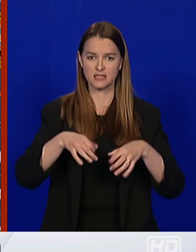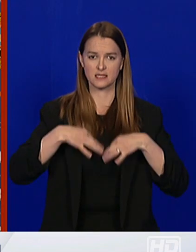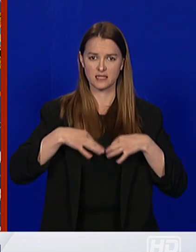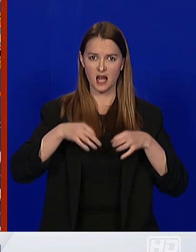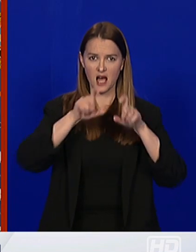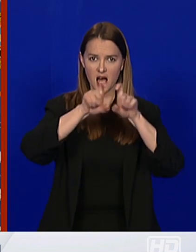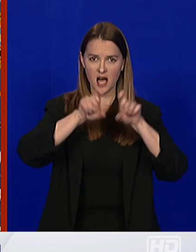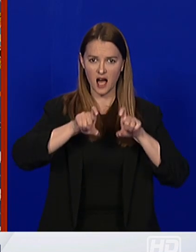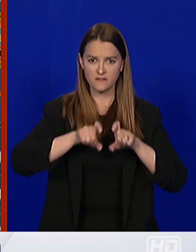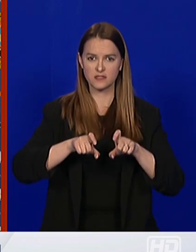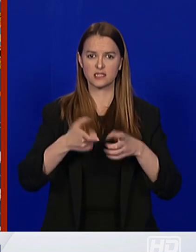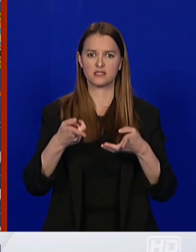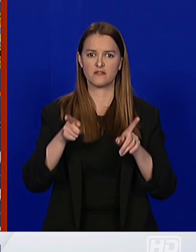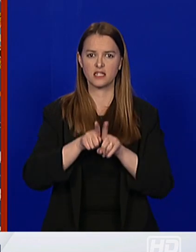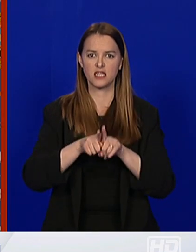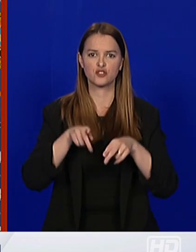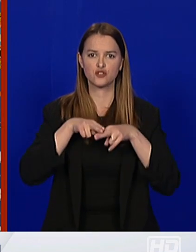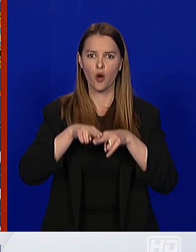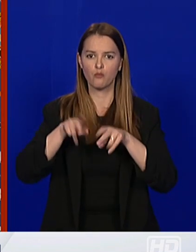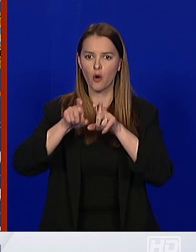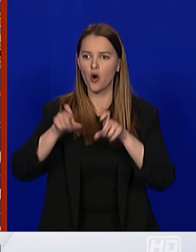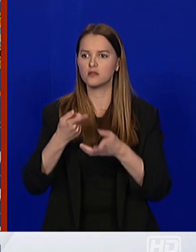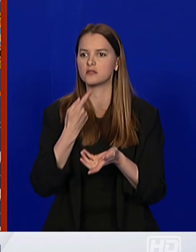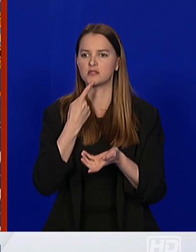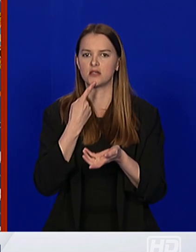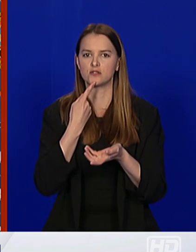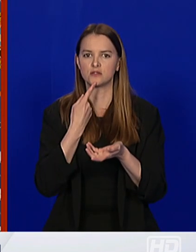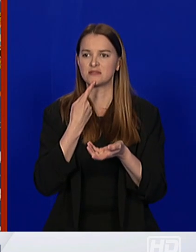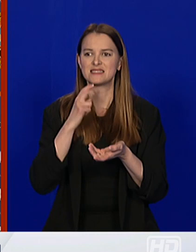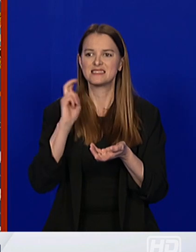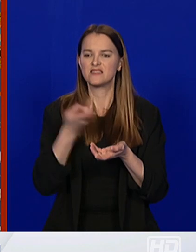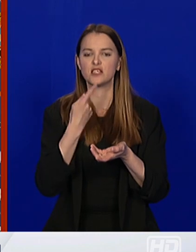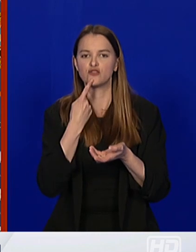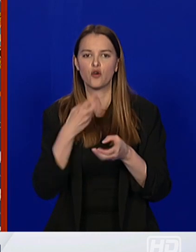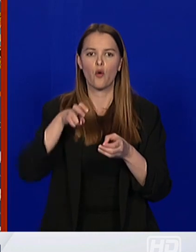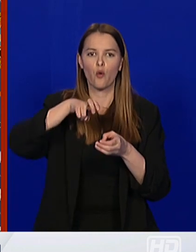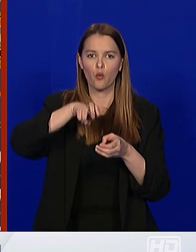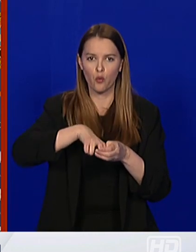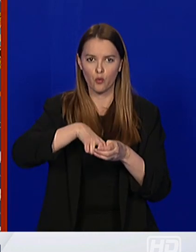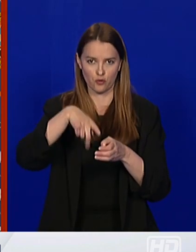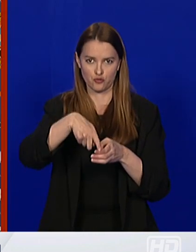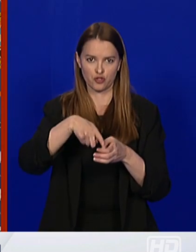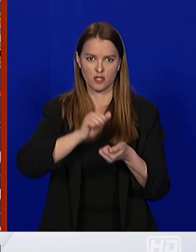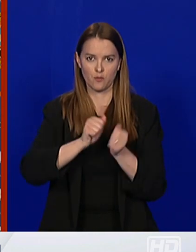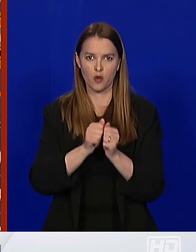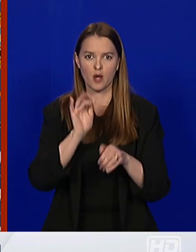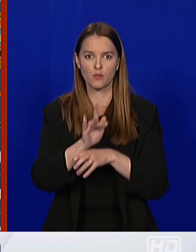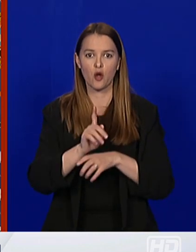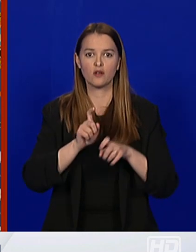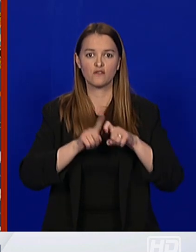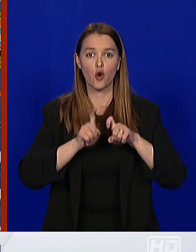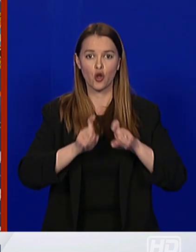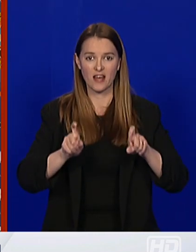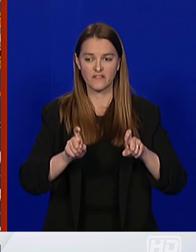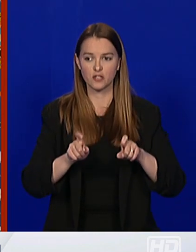bolnice, svim onima koji sudjeluju u ovim aktivnostima borbe protiv koronavirusa, a isto tako i u staračke domove. Mi smo jučer